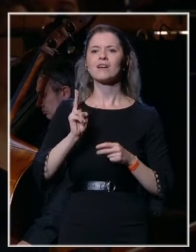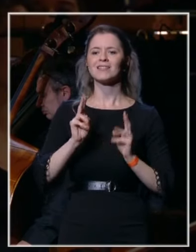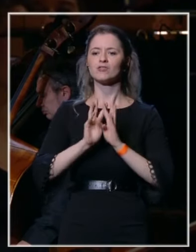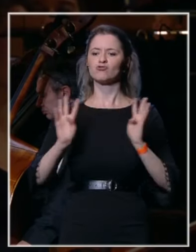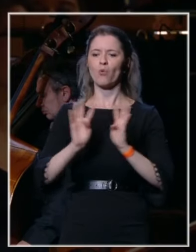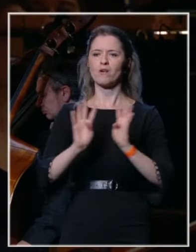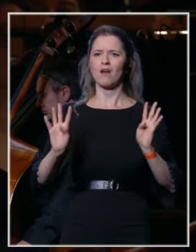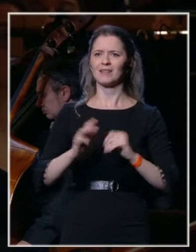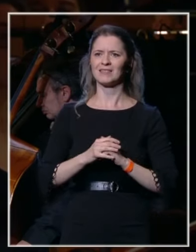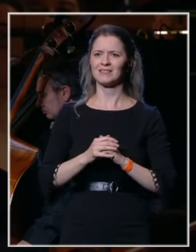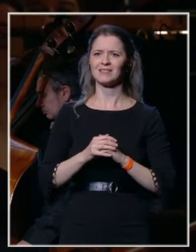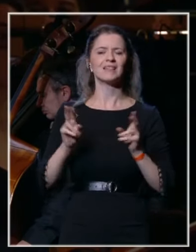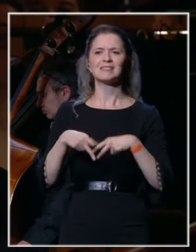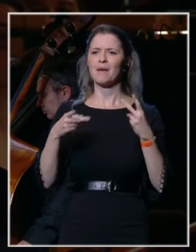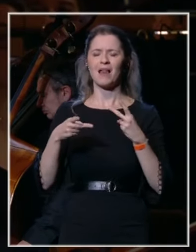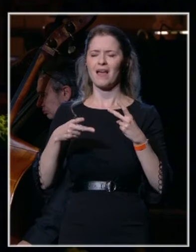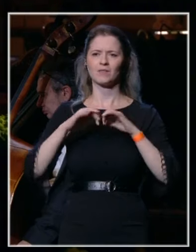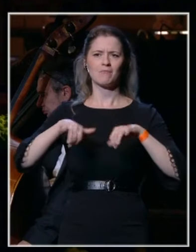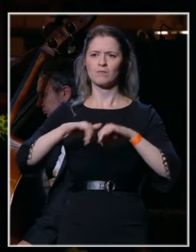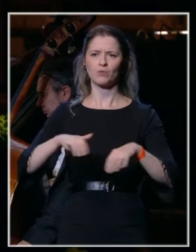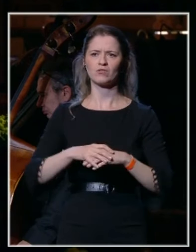meg emberellenes eszmék.